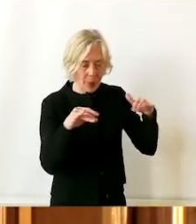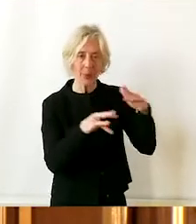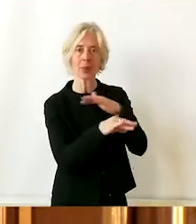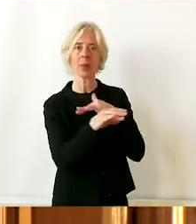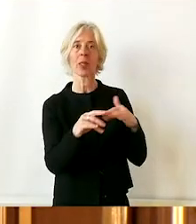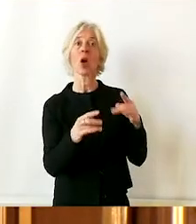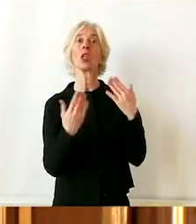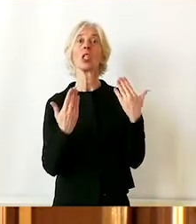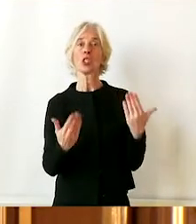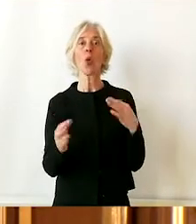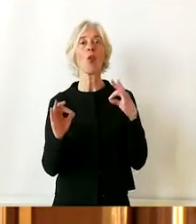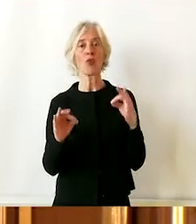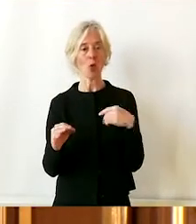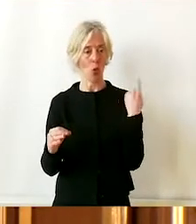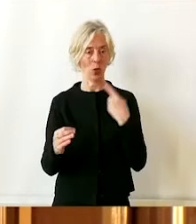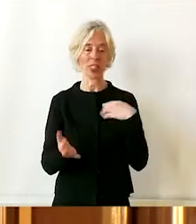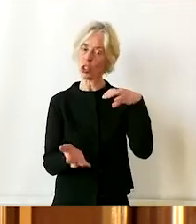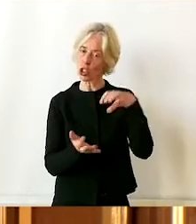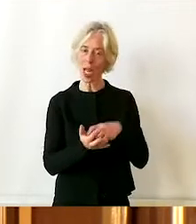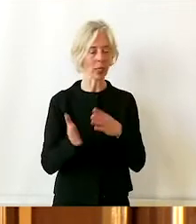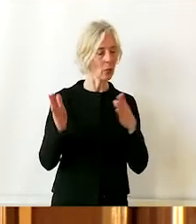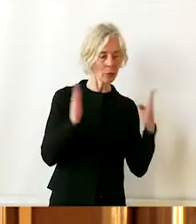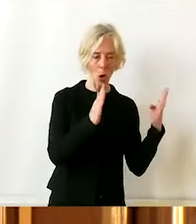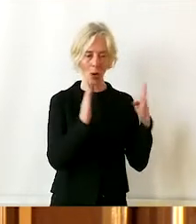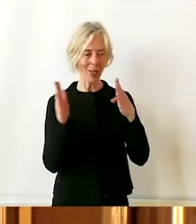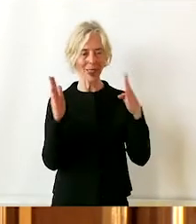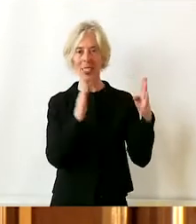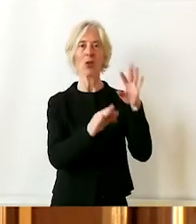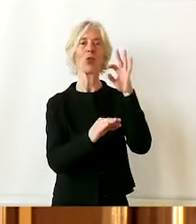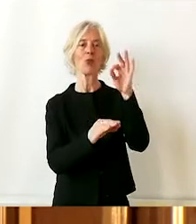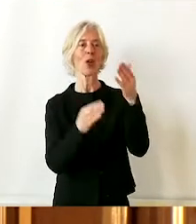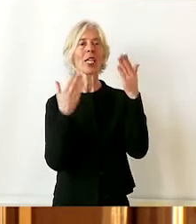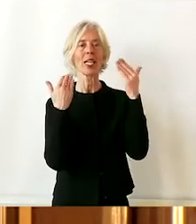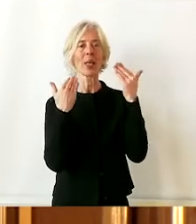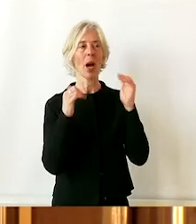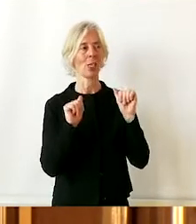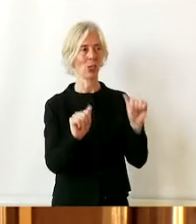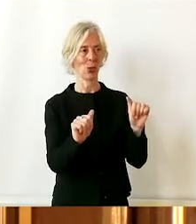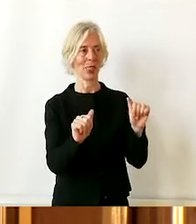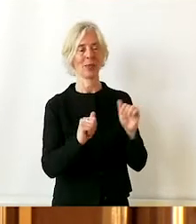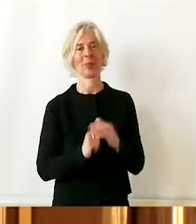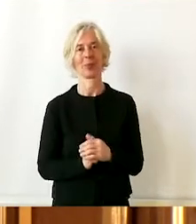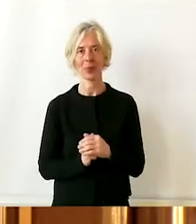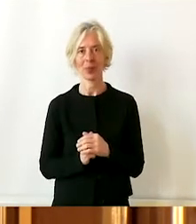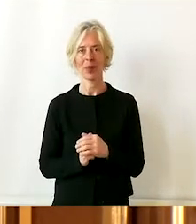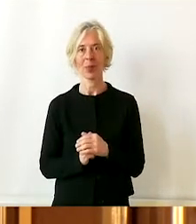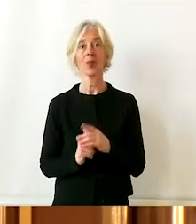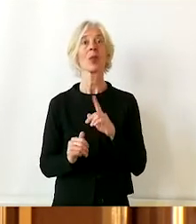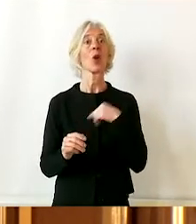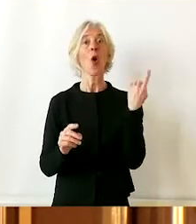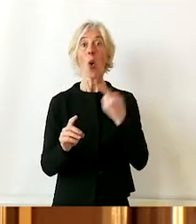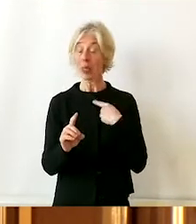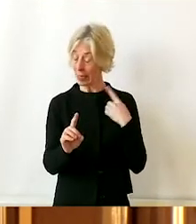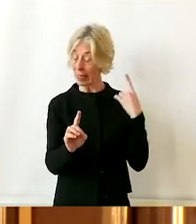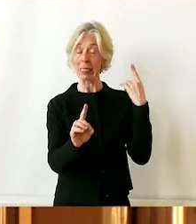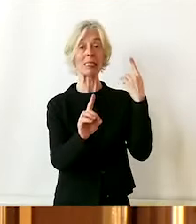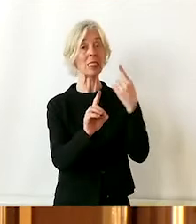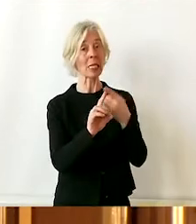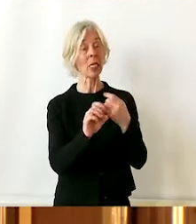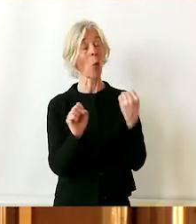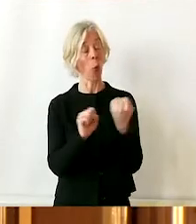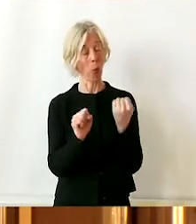für alle, die in unserer Stadt unterwegs sind und die etwas fürs Klima tun wollen. Unsere Zielsetzung ist ambitioniert. Wir wollen